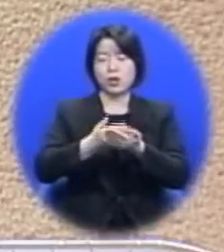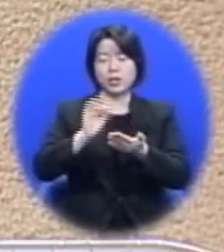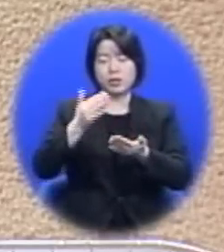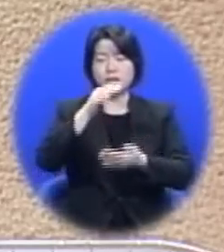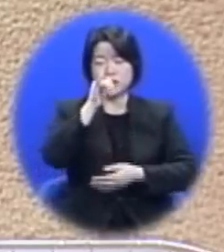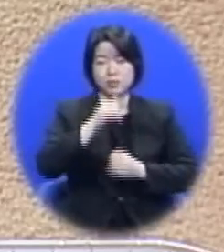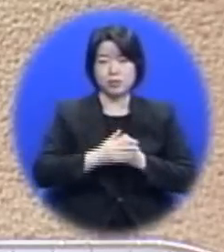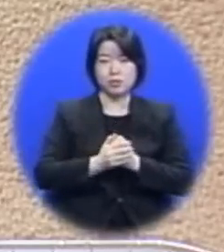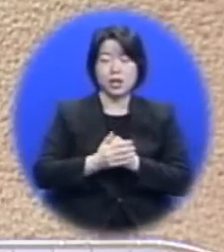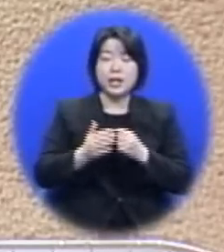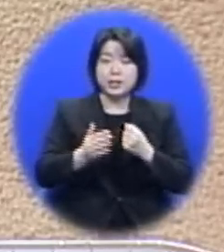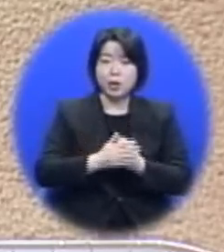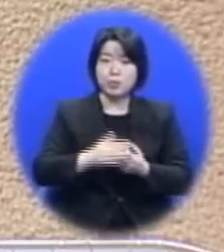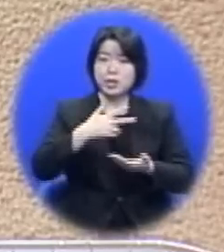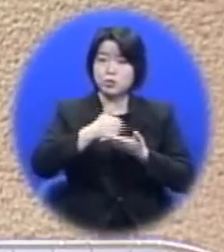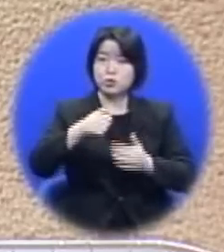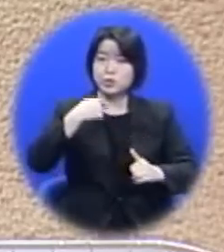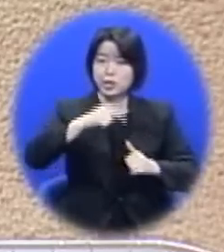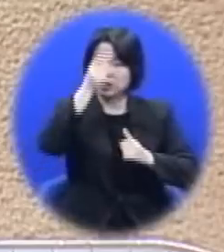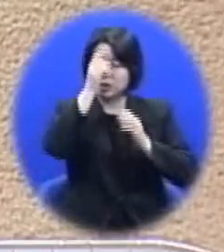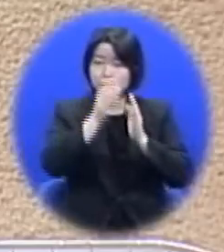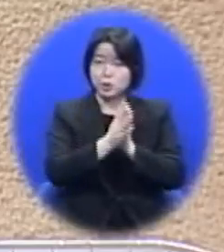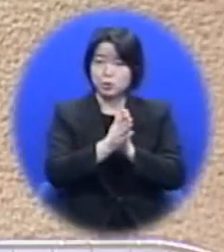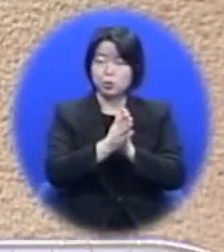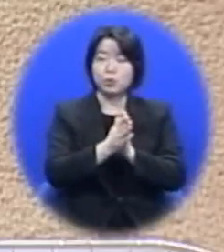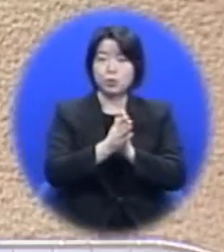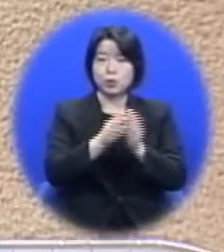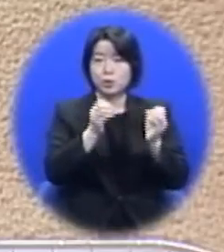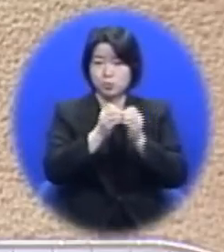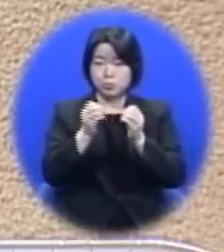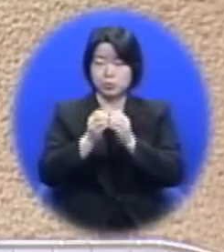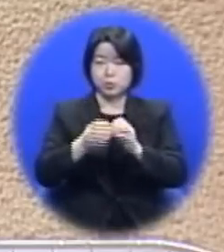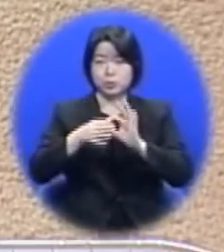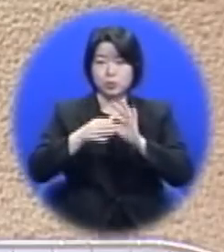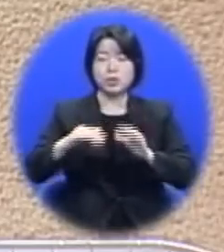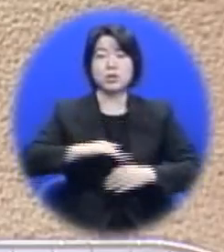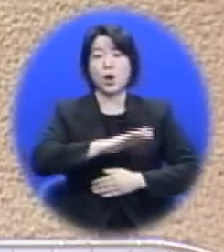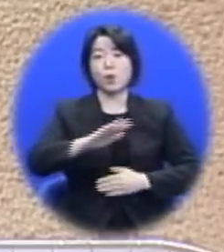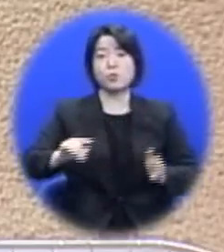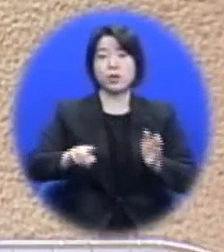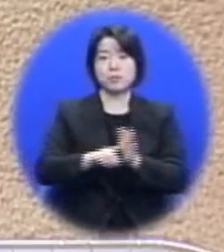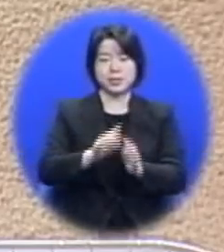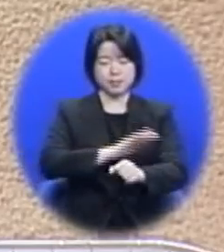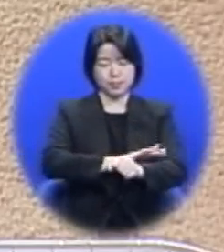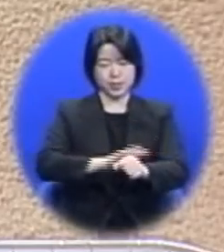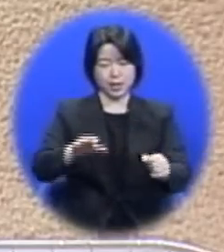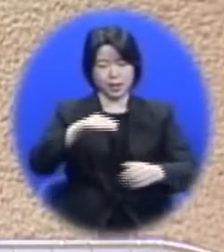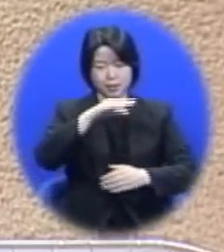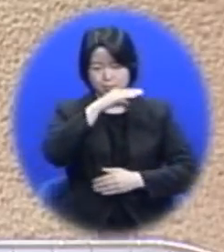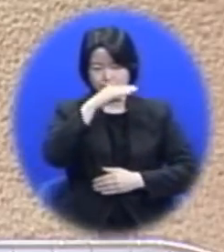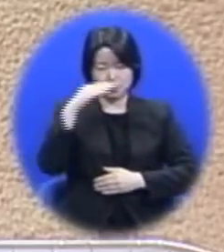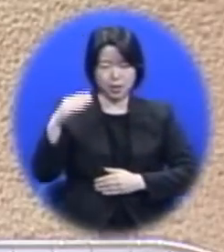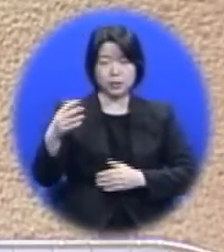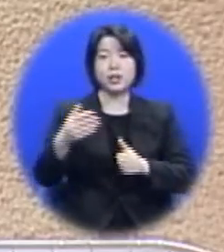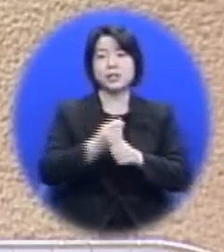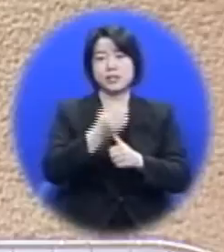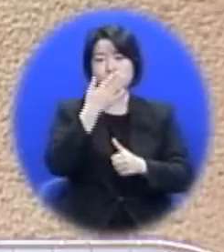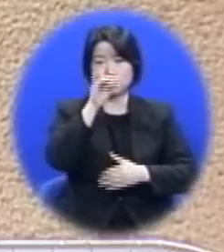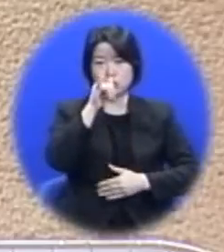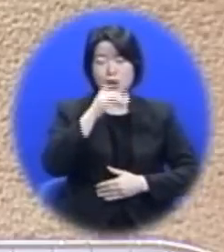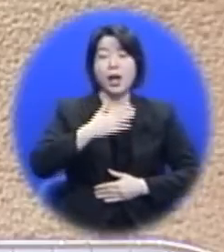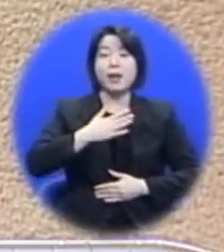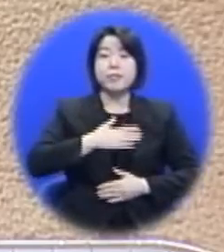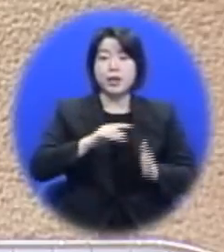그러므로 주기도문을 통하여 우리는 우리 믿음을 바로 잡을 수가 있습니다. 도대체 내 믿음에 뭐가 문제가 있는지도